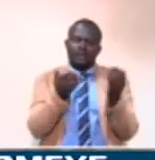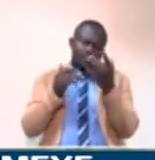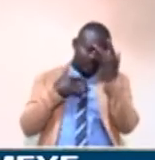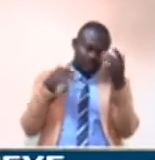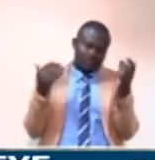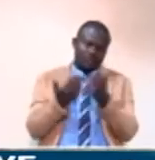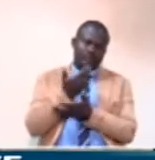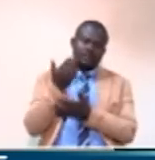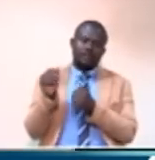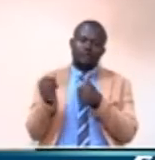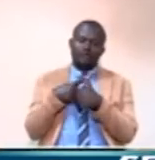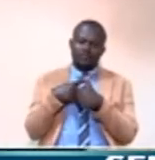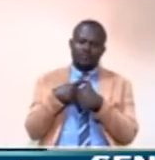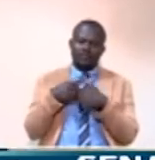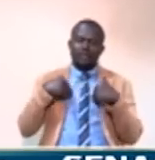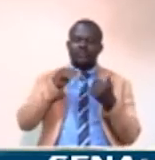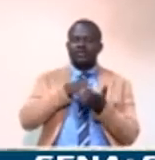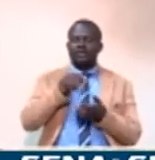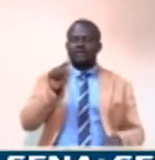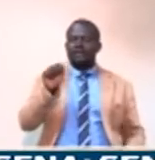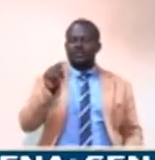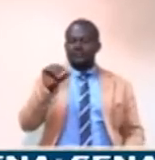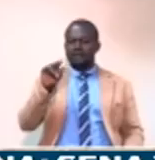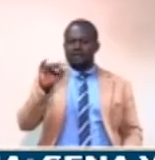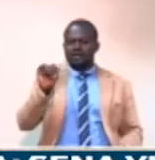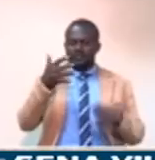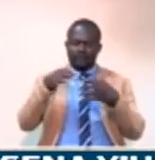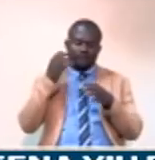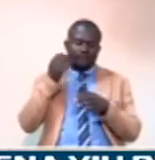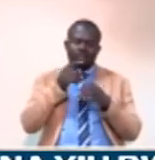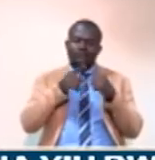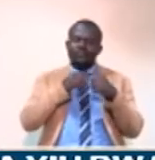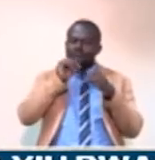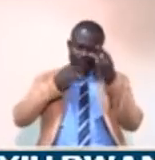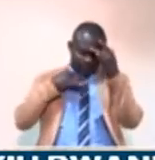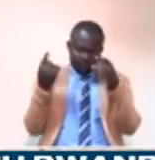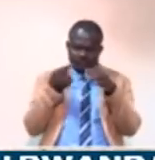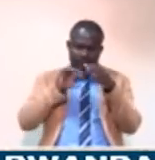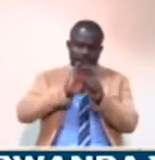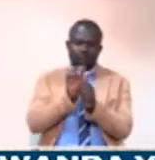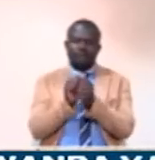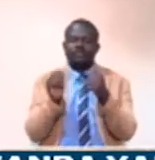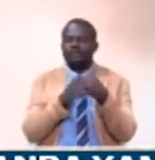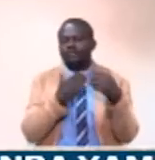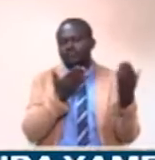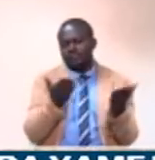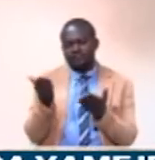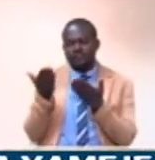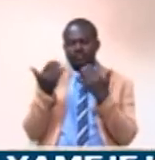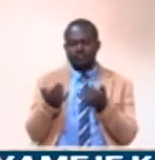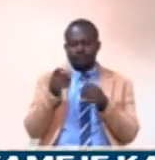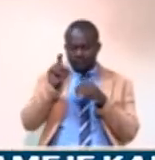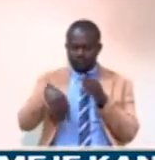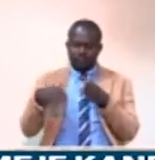bashya. Ku ikubitiro ikigo nderabuzima cya Kanyinya cyari kimaze amezi atandatu nta murwayi n'umwe wa COVID-19 cyakira, kikaba